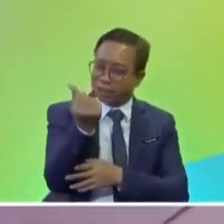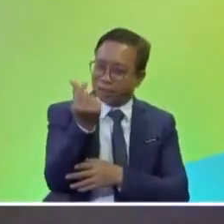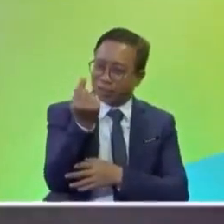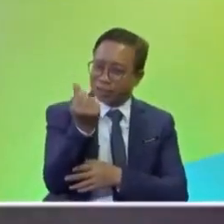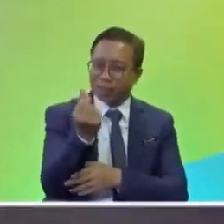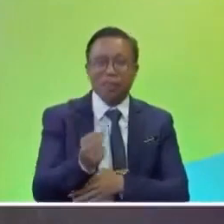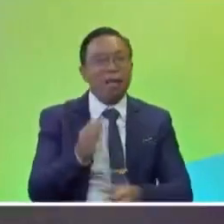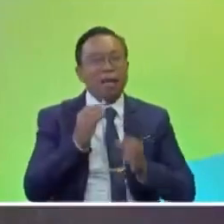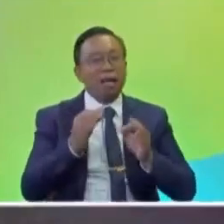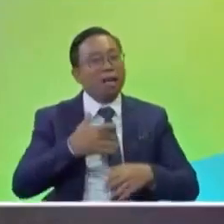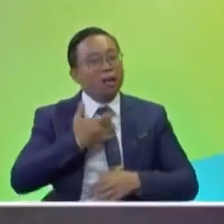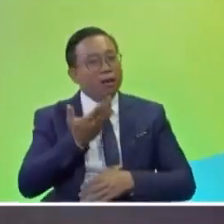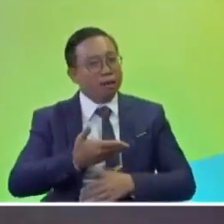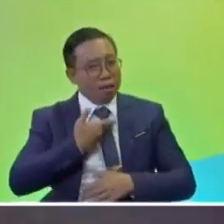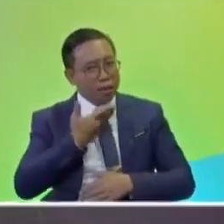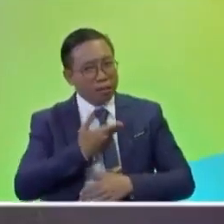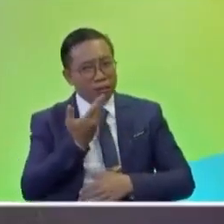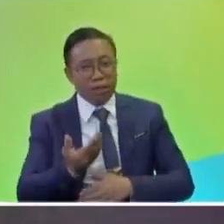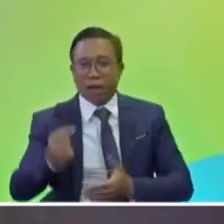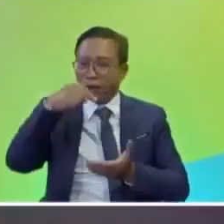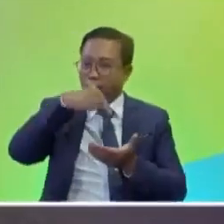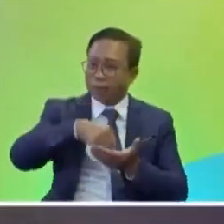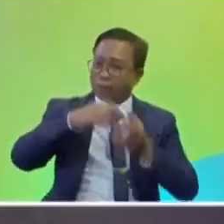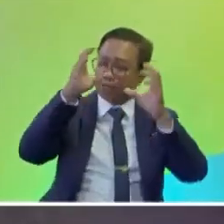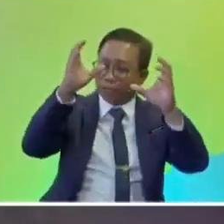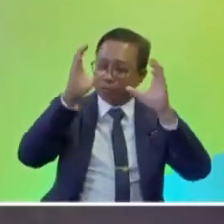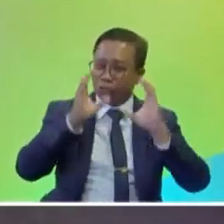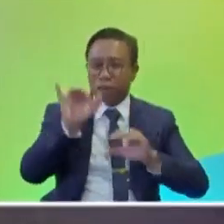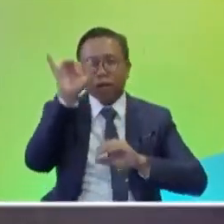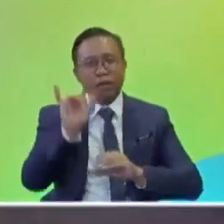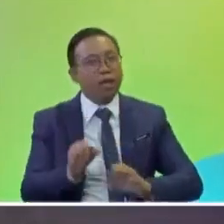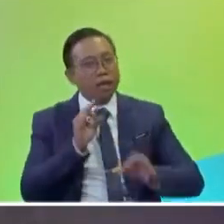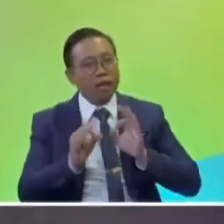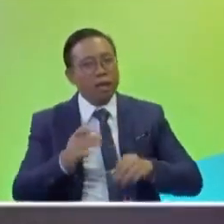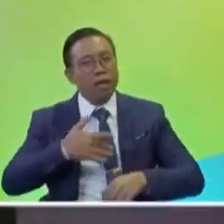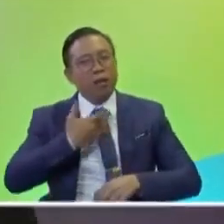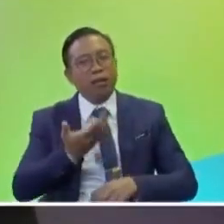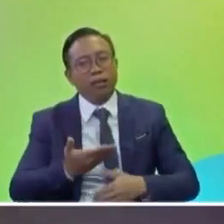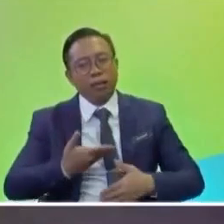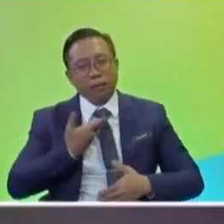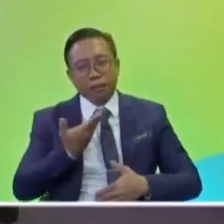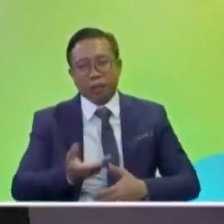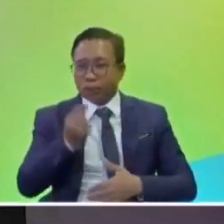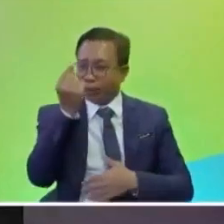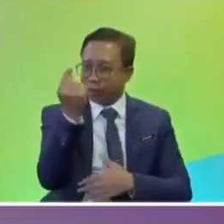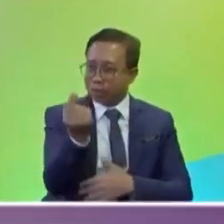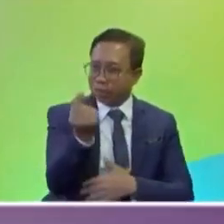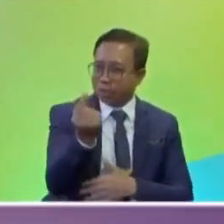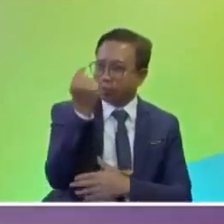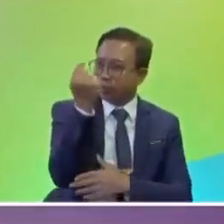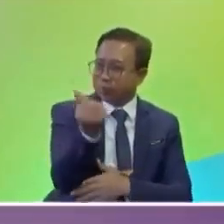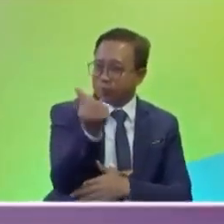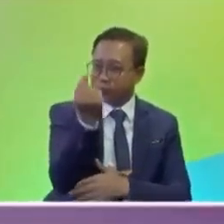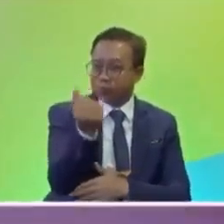jari. Kalau rasa gembira, beginilah caranya. Kalau rasa gembira, petik